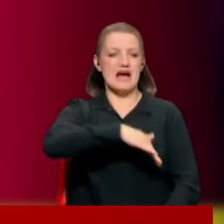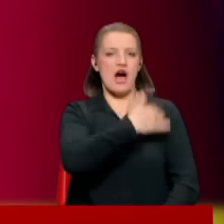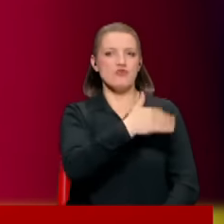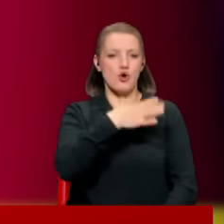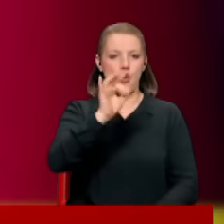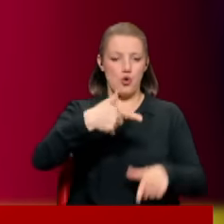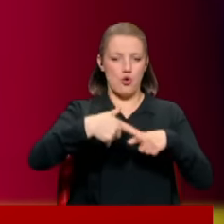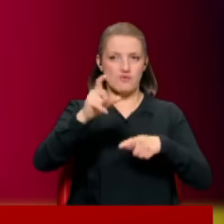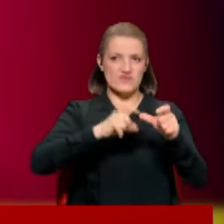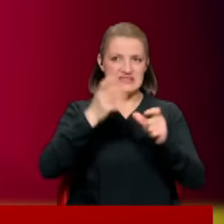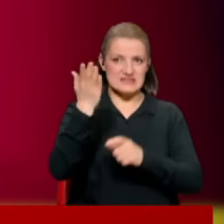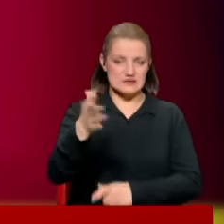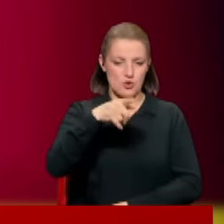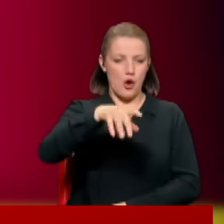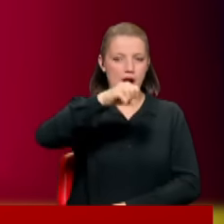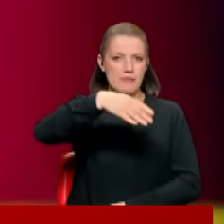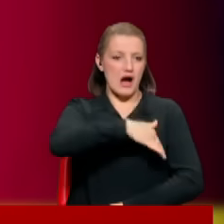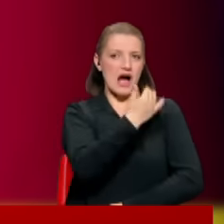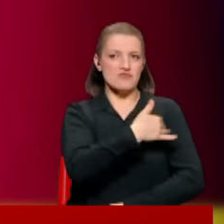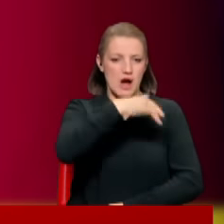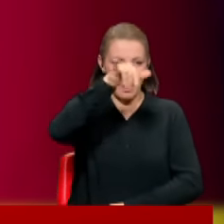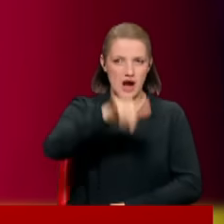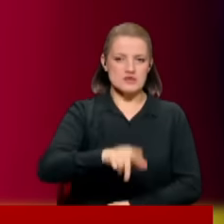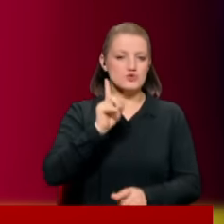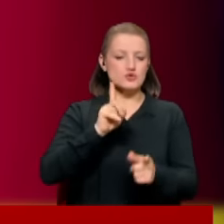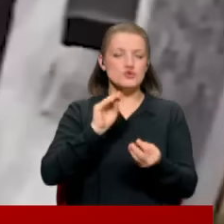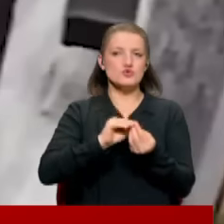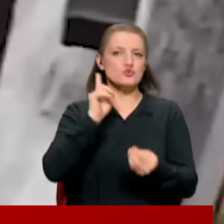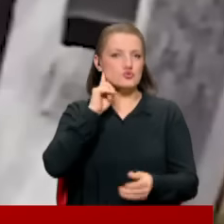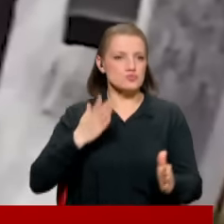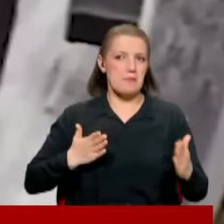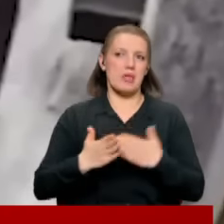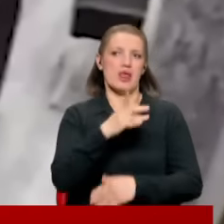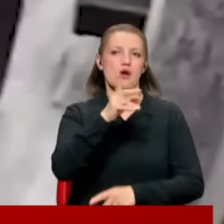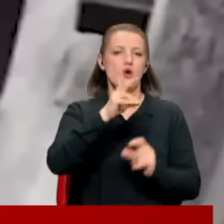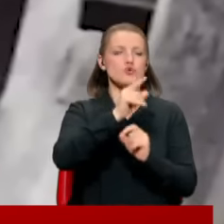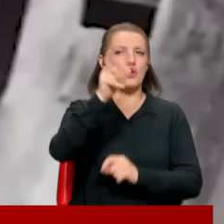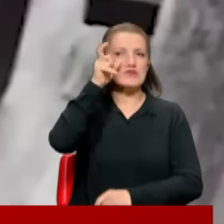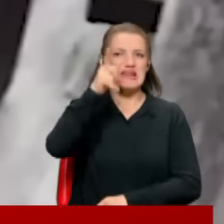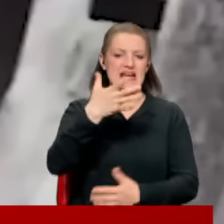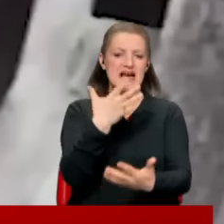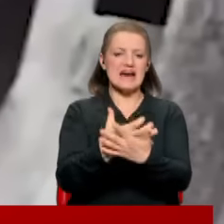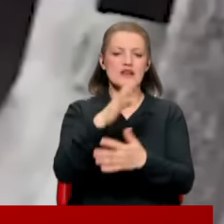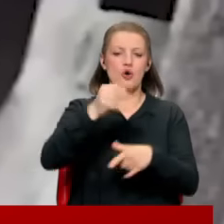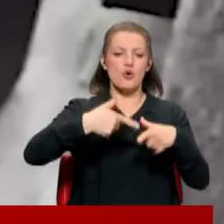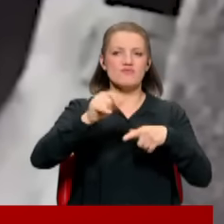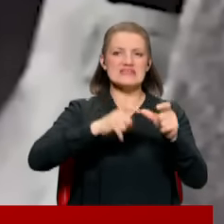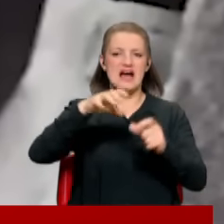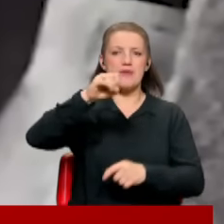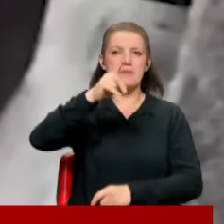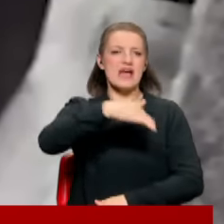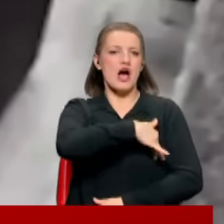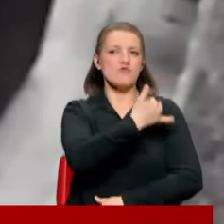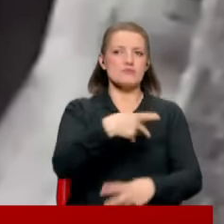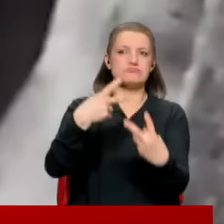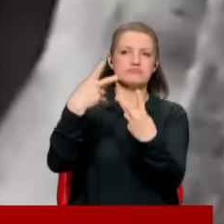avukatın ofisi olduğu çıkıyor. Biz o AK Partili avukat hakkında da suç duyurusunda bulunduk. Özgür Özel görüntülerin kaydedildiği ofisin AK Partili bir